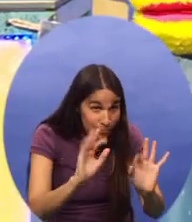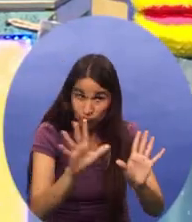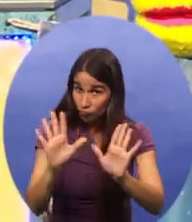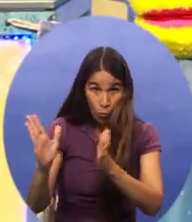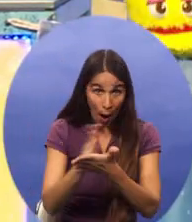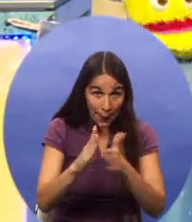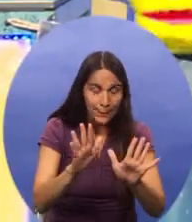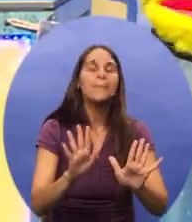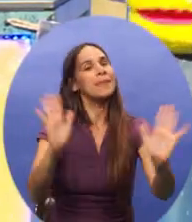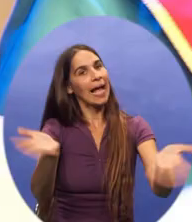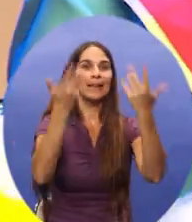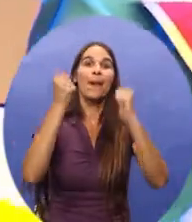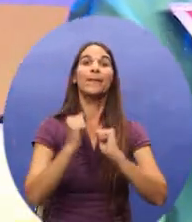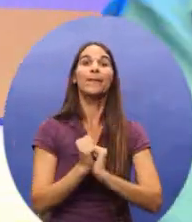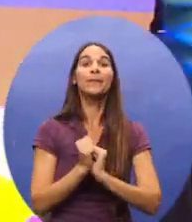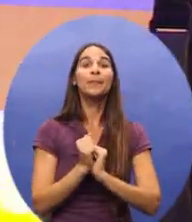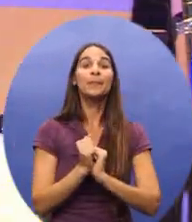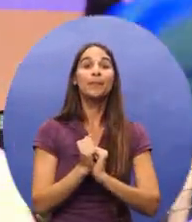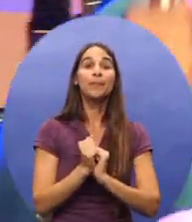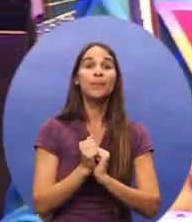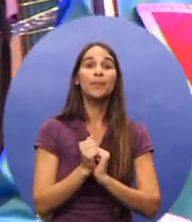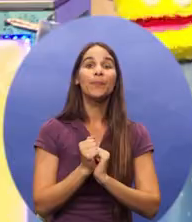איתי סי מוכנין קדימה